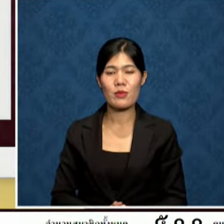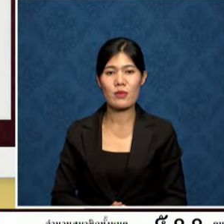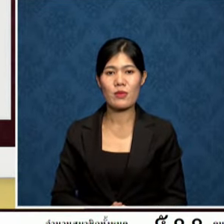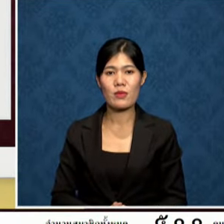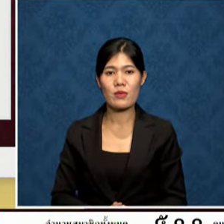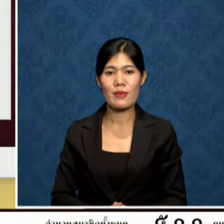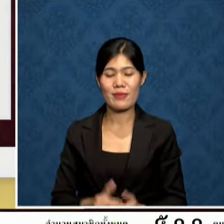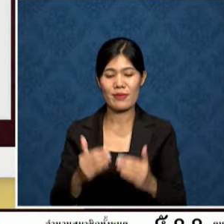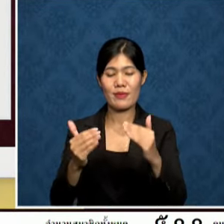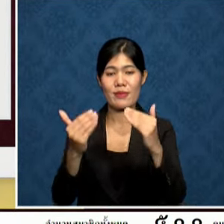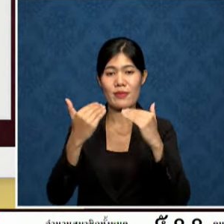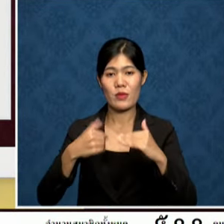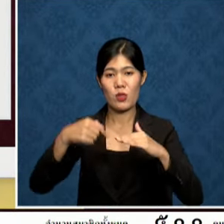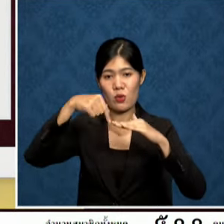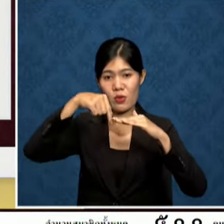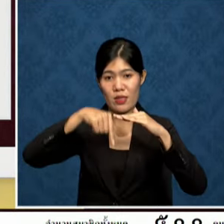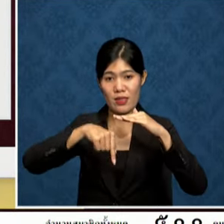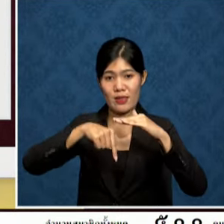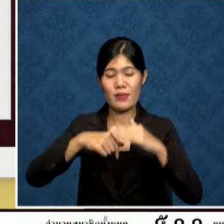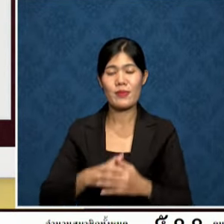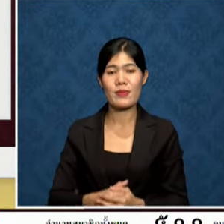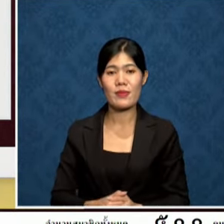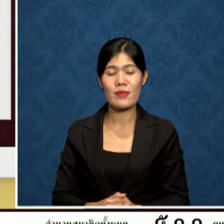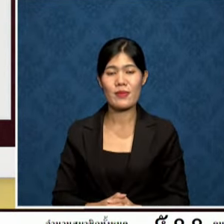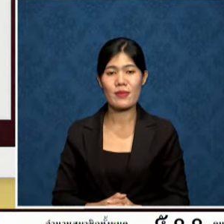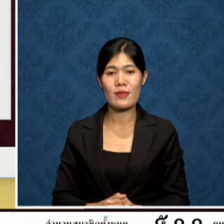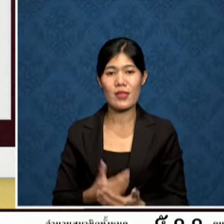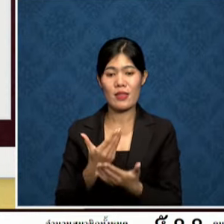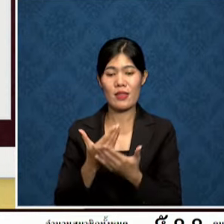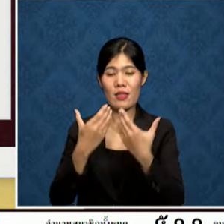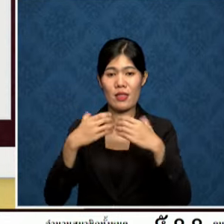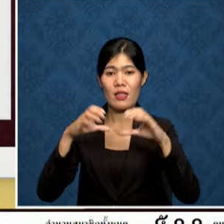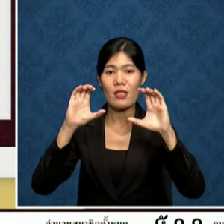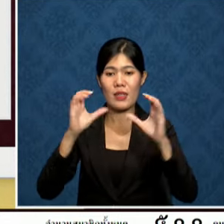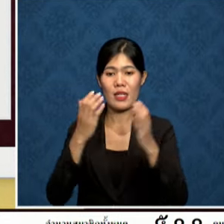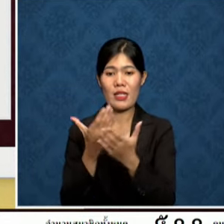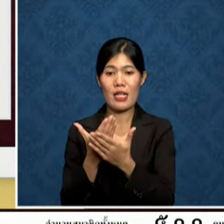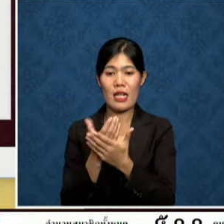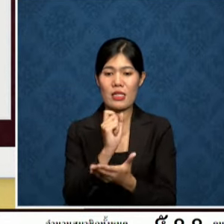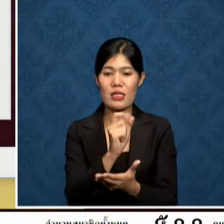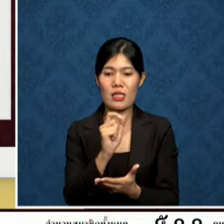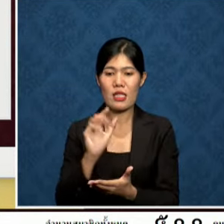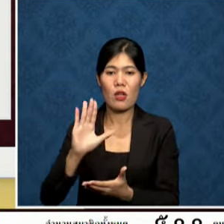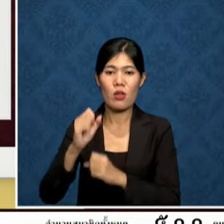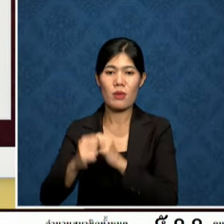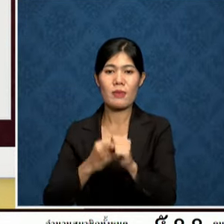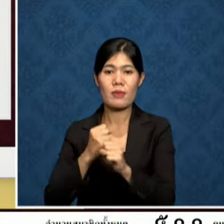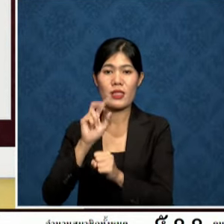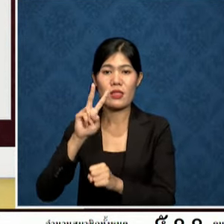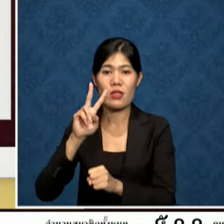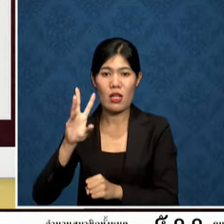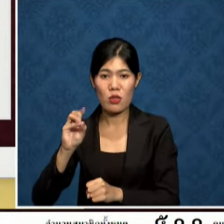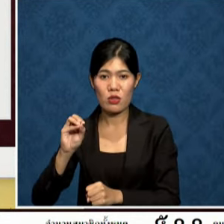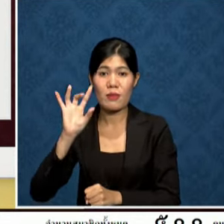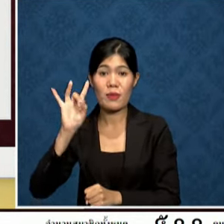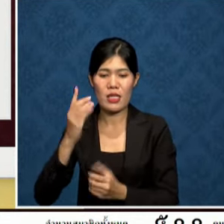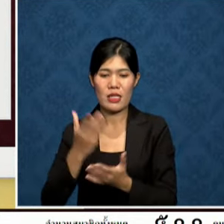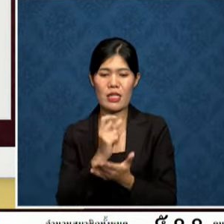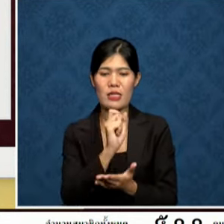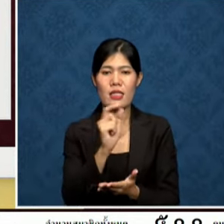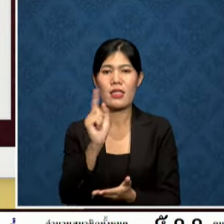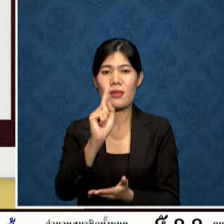ไส้กันค่ะว่าเอ่อรัฐบาลเนี่ยเอ่อใช้จ่ายงบประมาณปี2568ไปแบบไหนบ้างนะคะรัฐบาลนะคะ